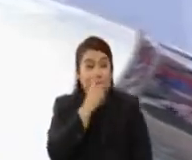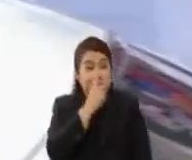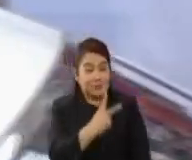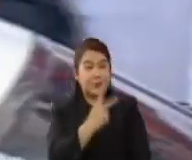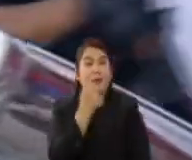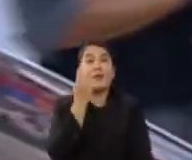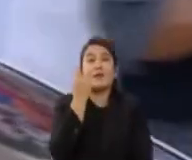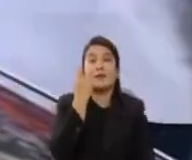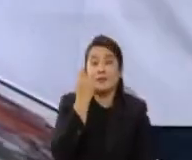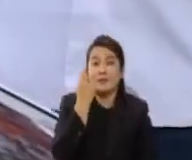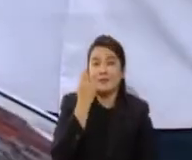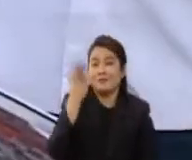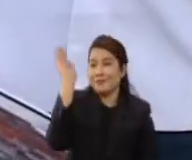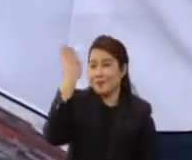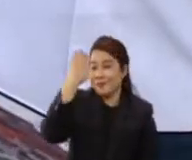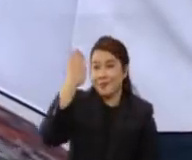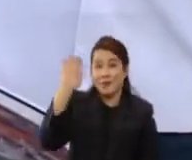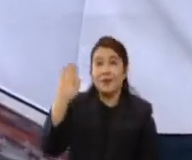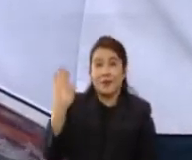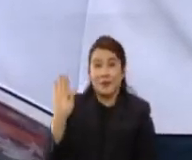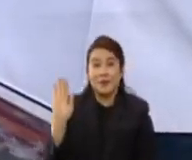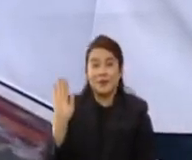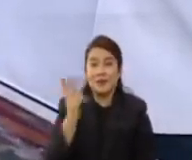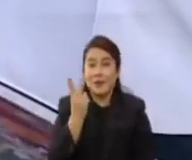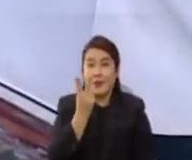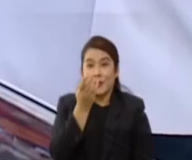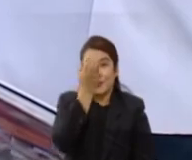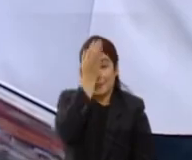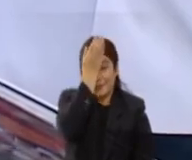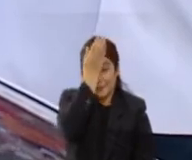tadi lambaian kasih baginda berdua dan juga